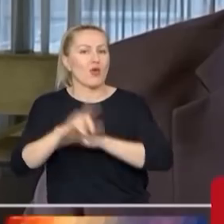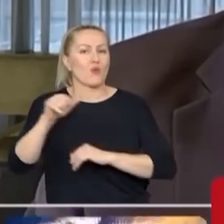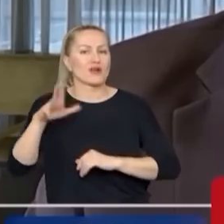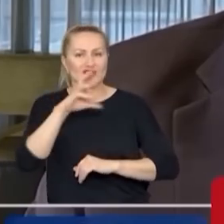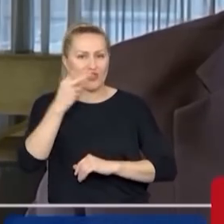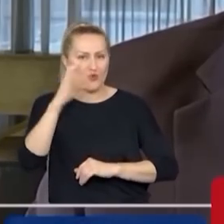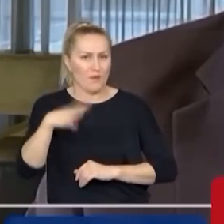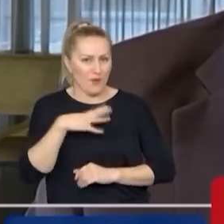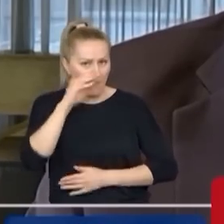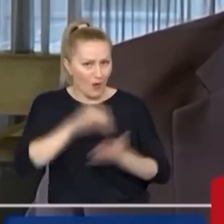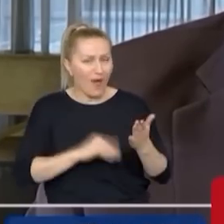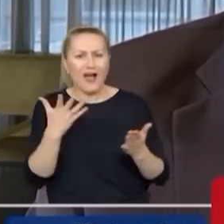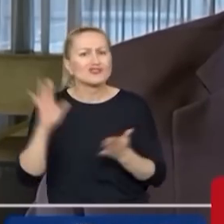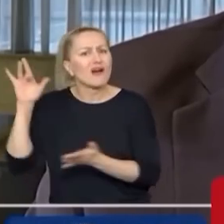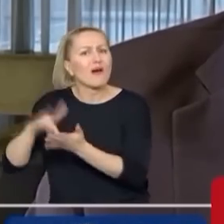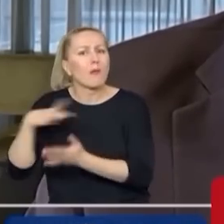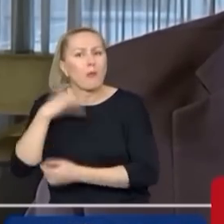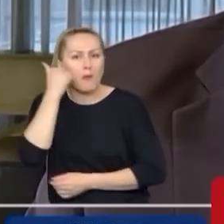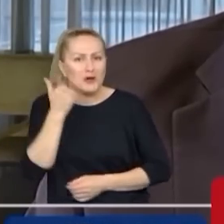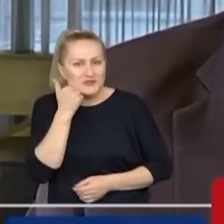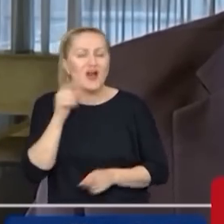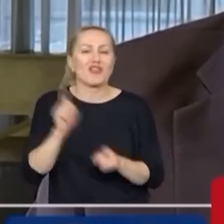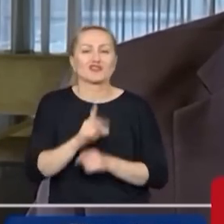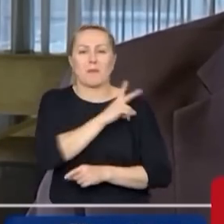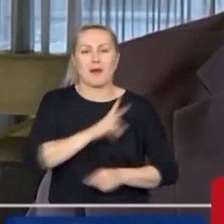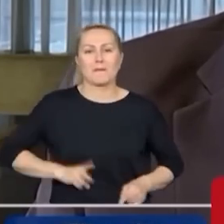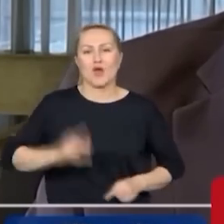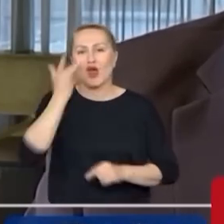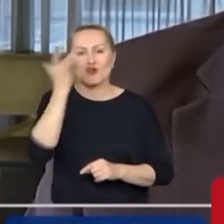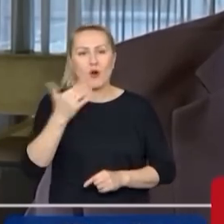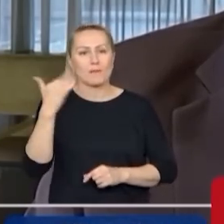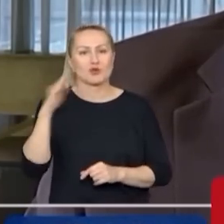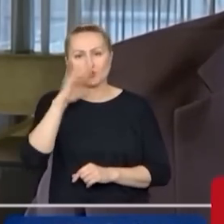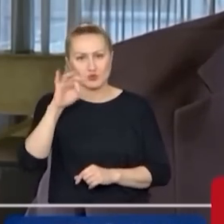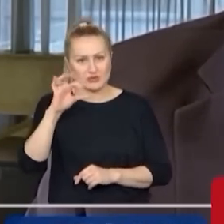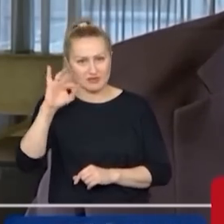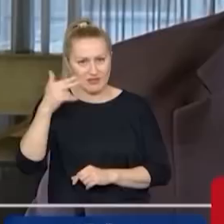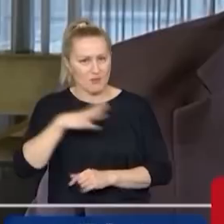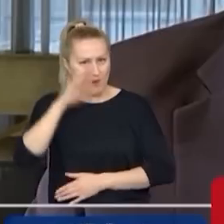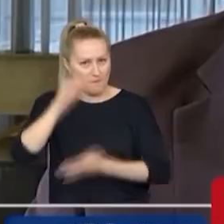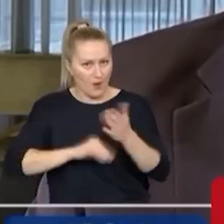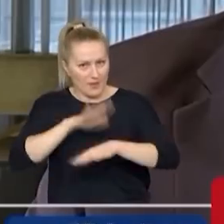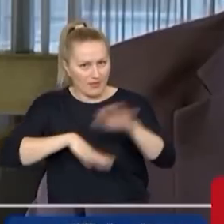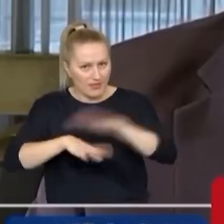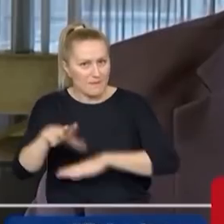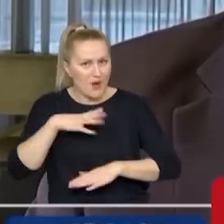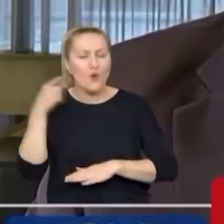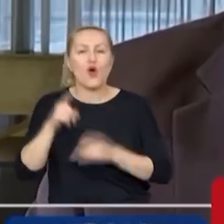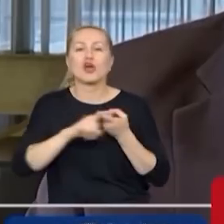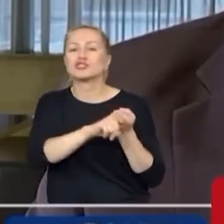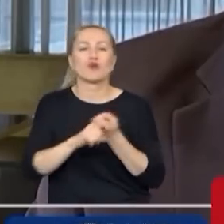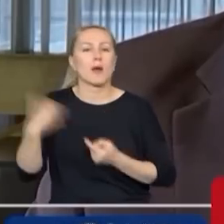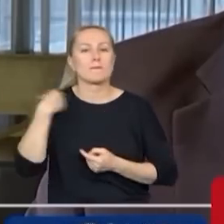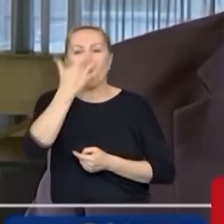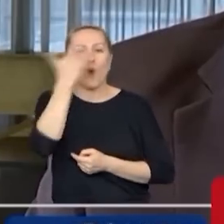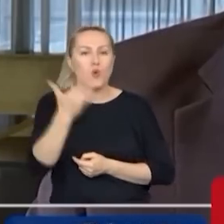co ciekawe, w Moskwie. Mamy dokumenty podpisane przez premiera Rosji Miszustina, przez tak zwany Związek Białorusi